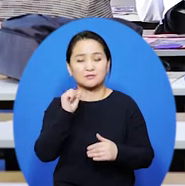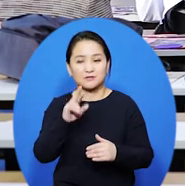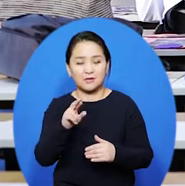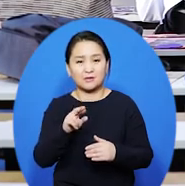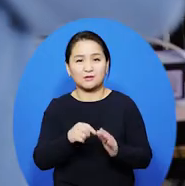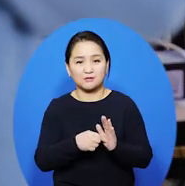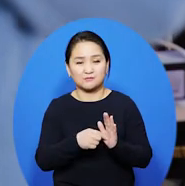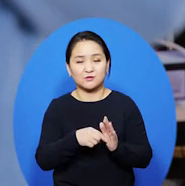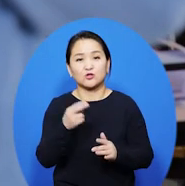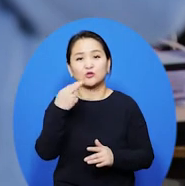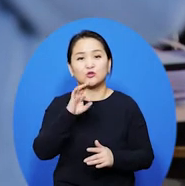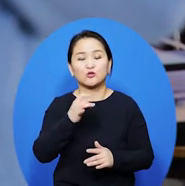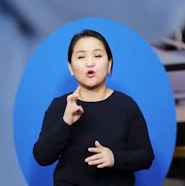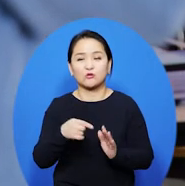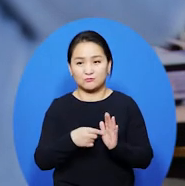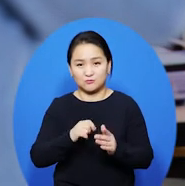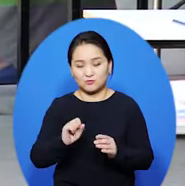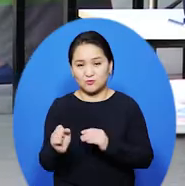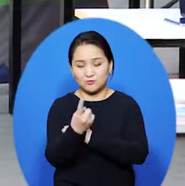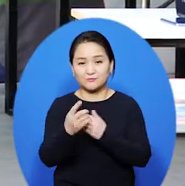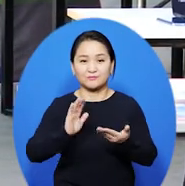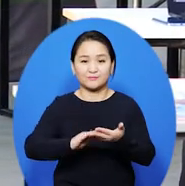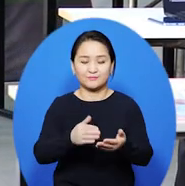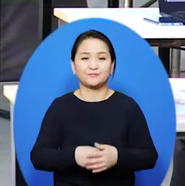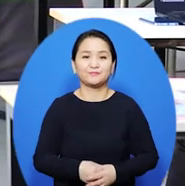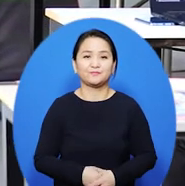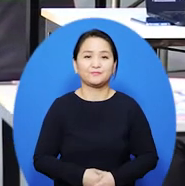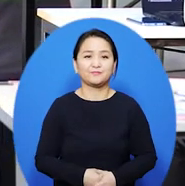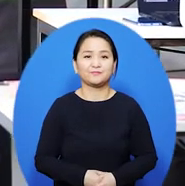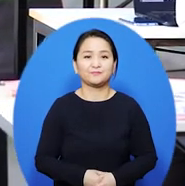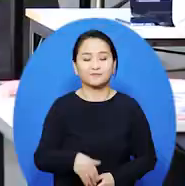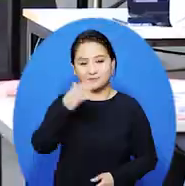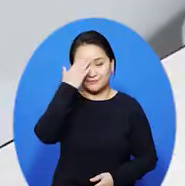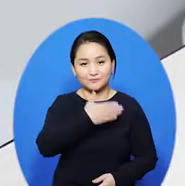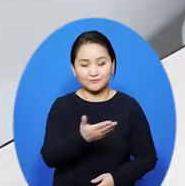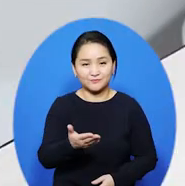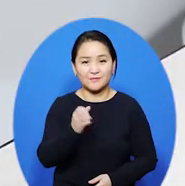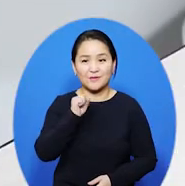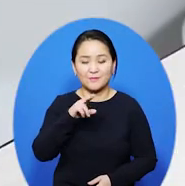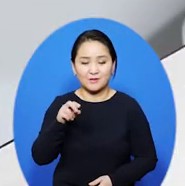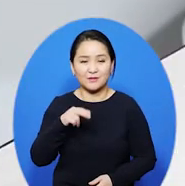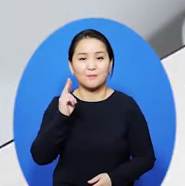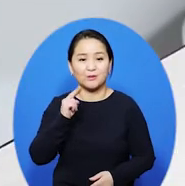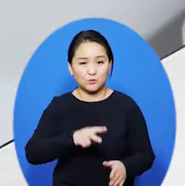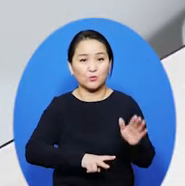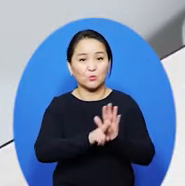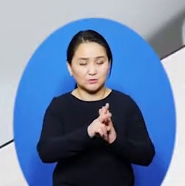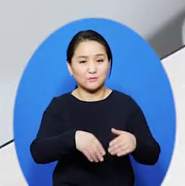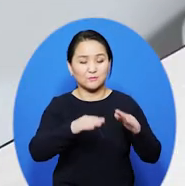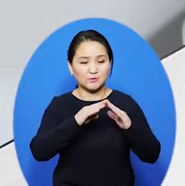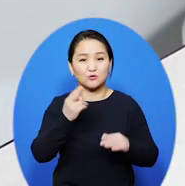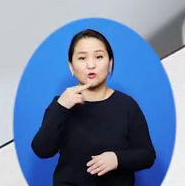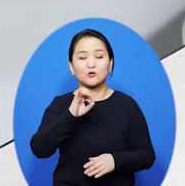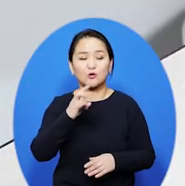сая төгрөгийн шагнал хүртсэн дөлгөөнийг онцлон танилцуулж байна. Сайн мэцэн аа би Upgrade компани үүсгэн байгуулагч дөлгөө